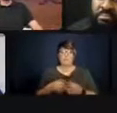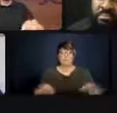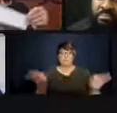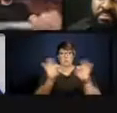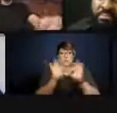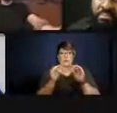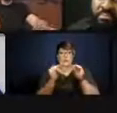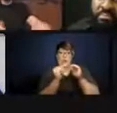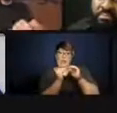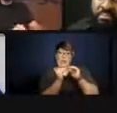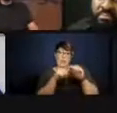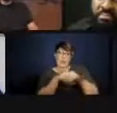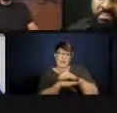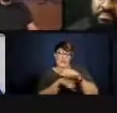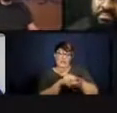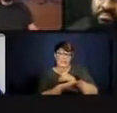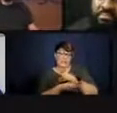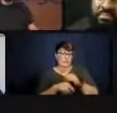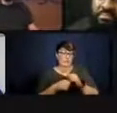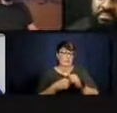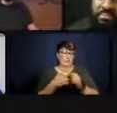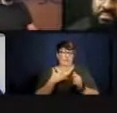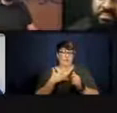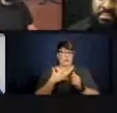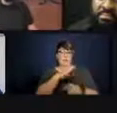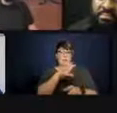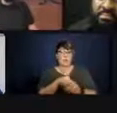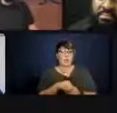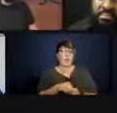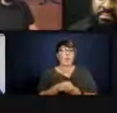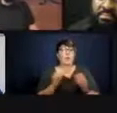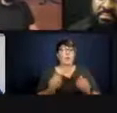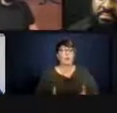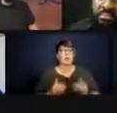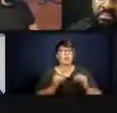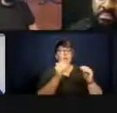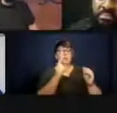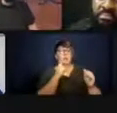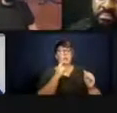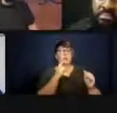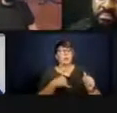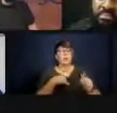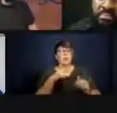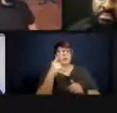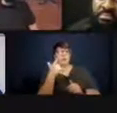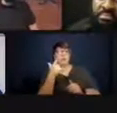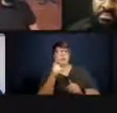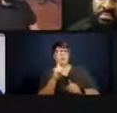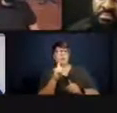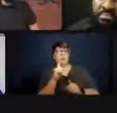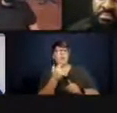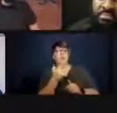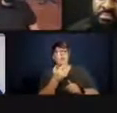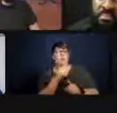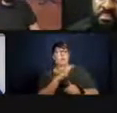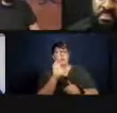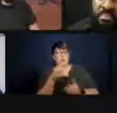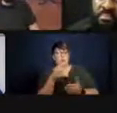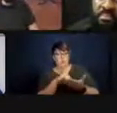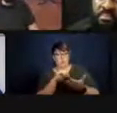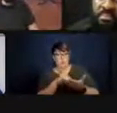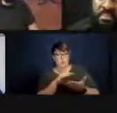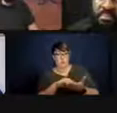ni kuhakikisha ya kuwa wanafunzi wanajumuishwa vilivyo katika mafunzo,